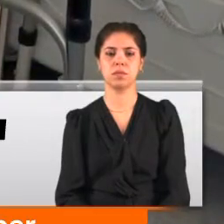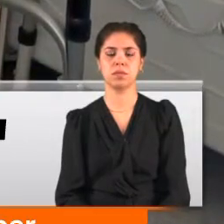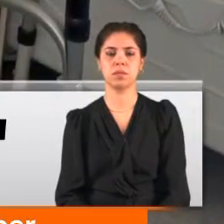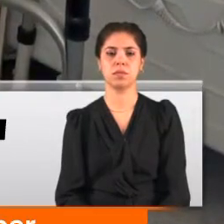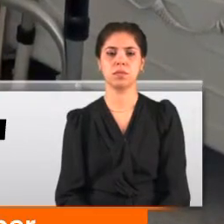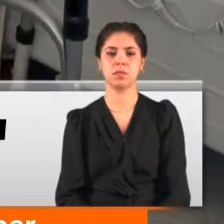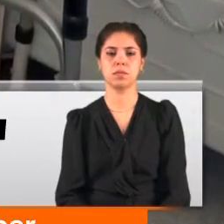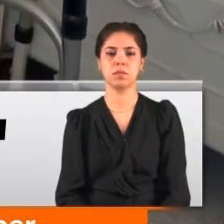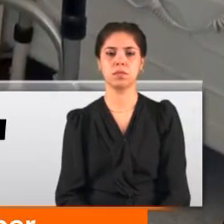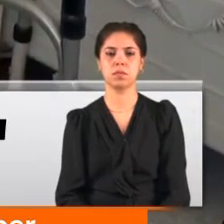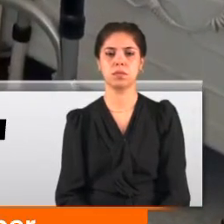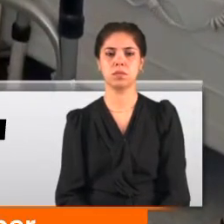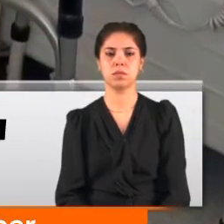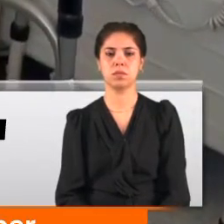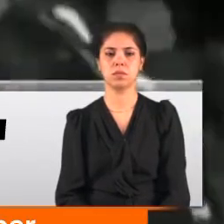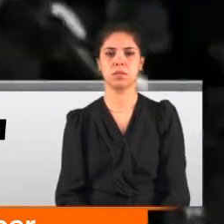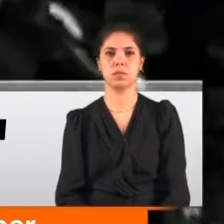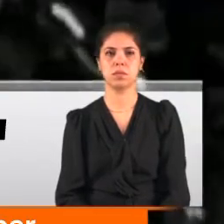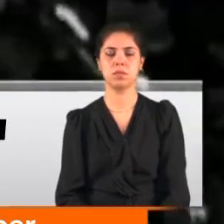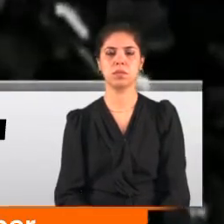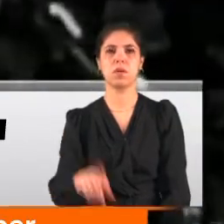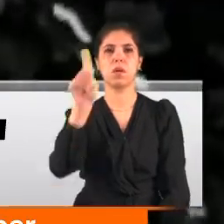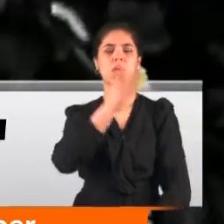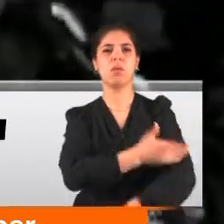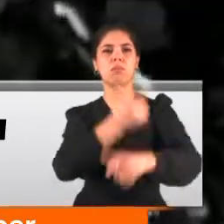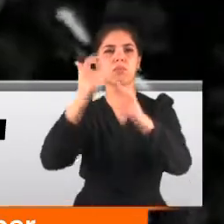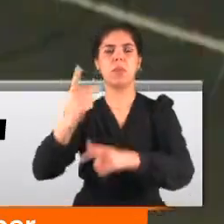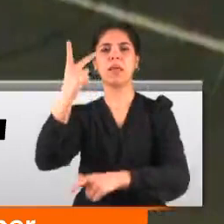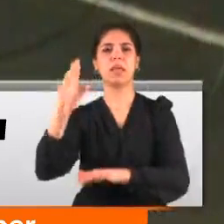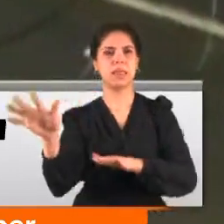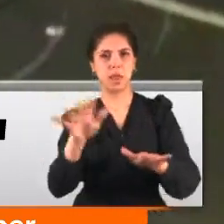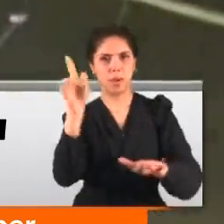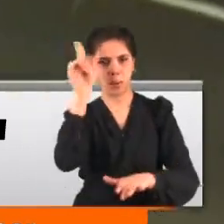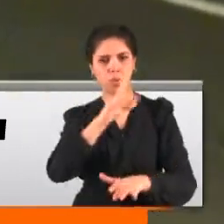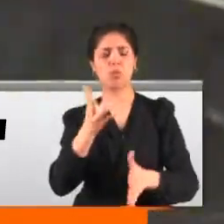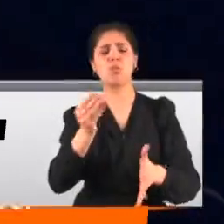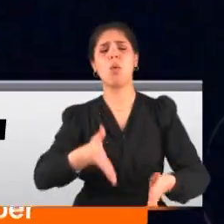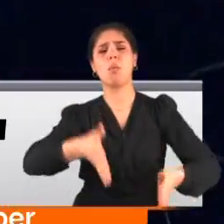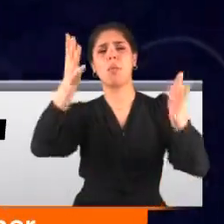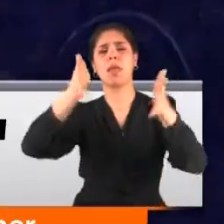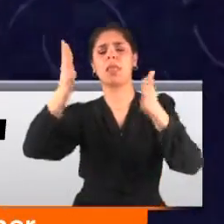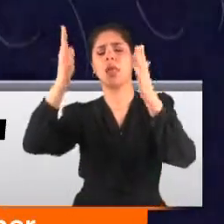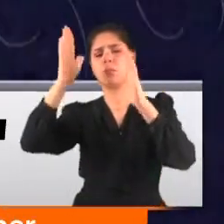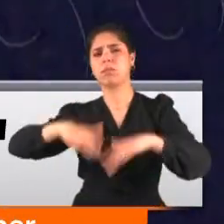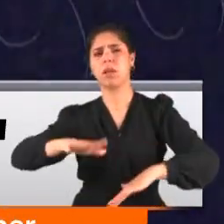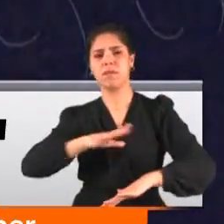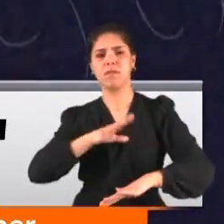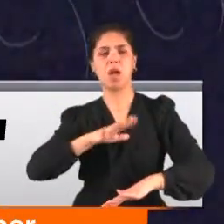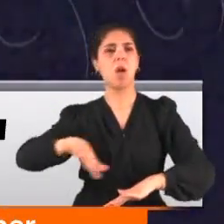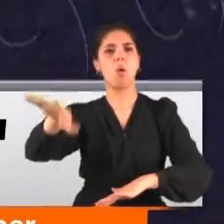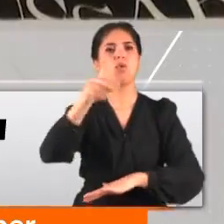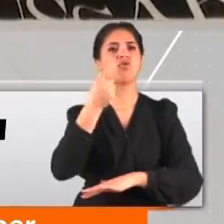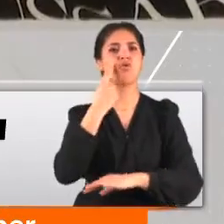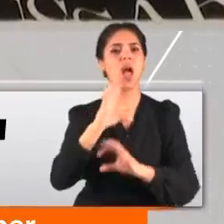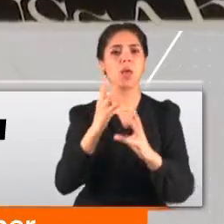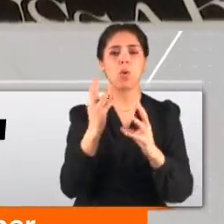dünya ile ilgili şeyiniz kalmadığını hissediyorsunuz. 10 kent, 2 deprem, yıkılan binlerce bina. Dehşetin tanıkları o anları